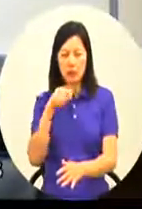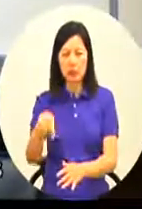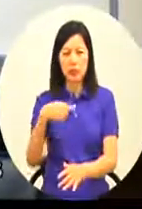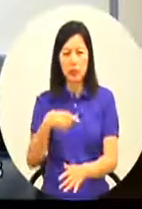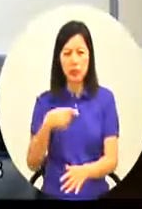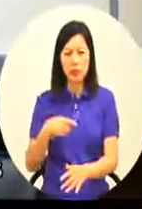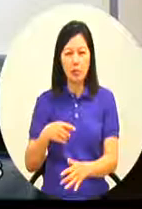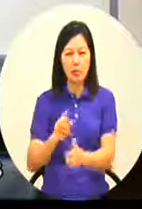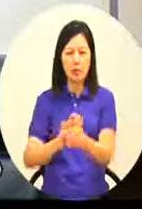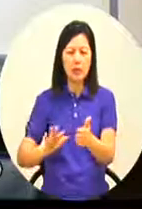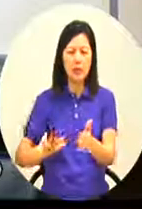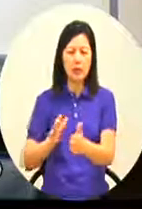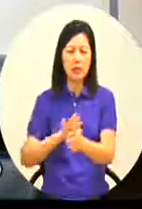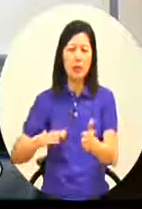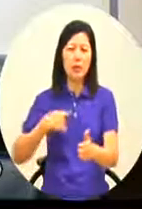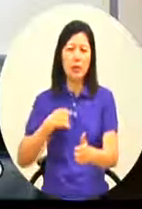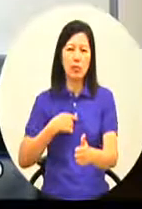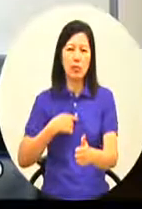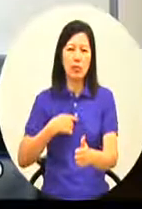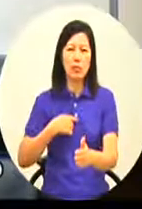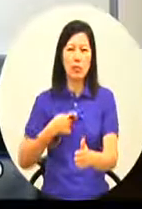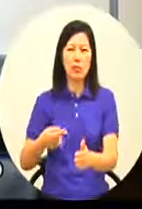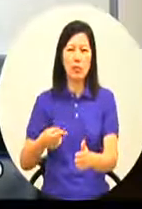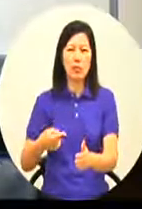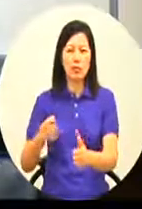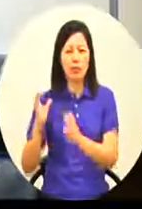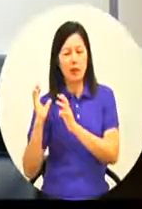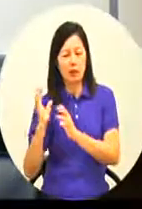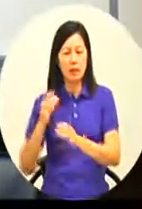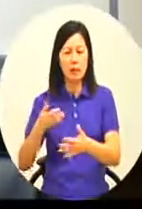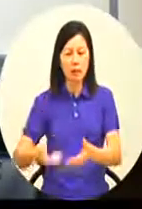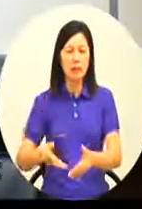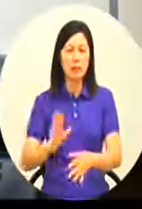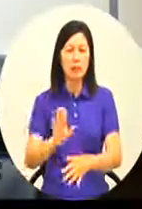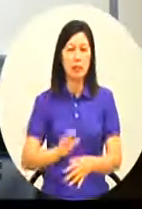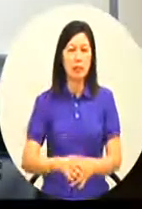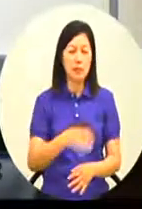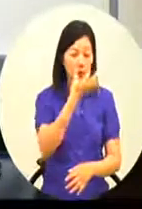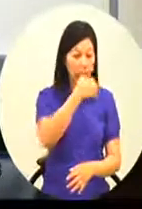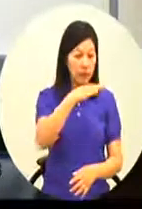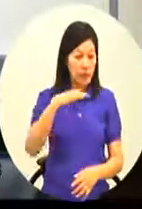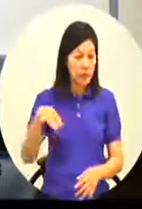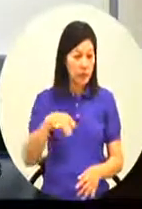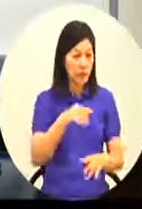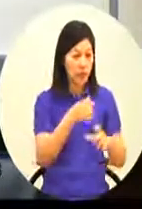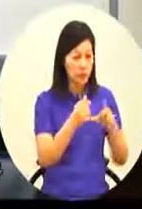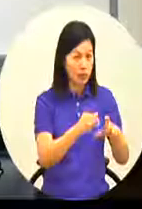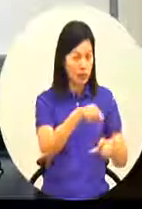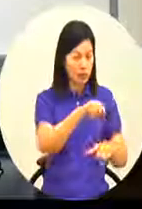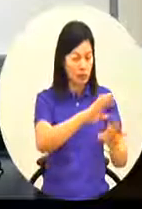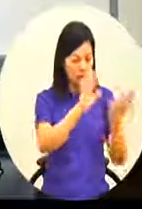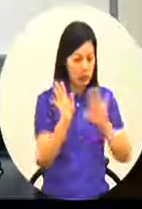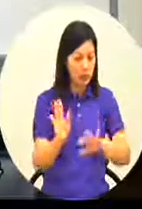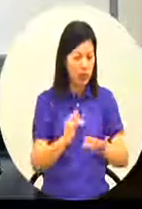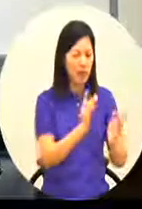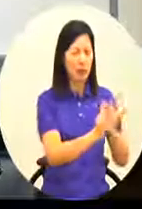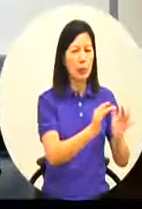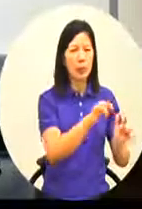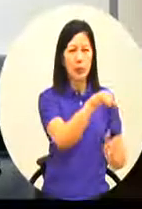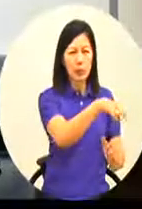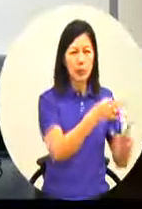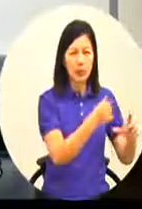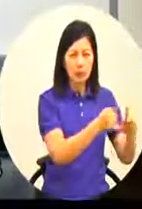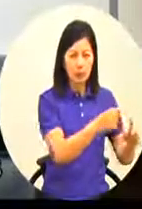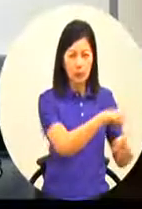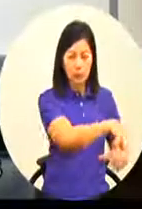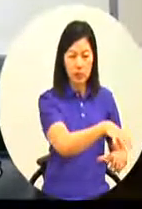遭殃啊，我想这个部分真的在凤山区是有很多这种状况，热络的区一直在交易热